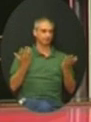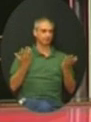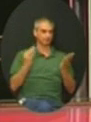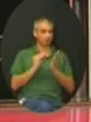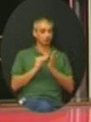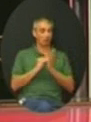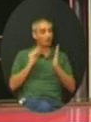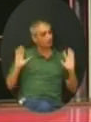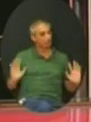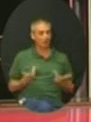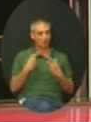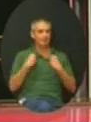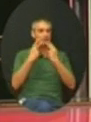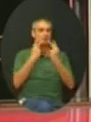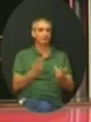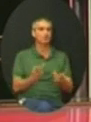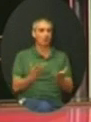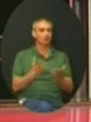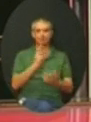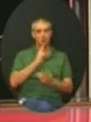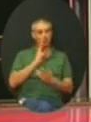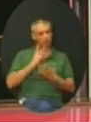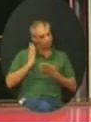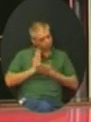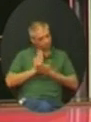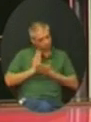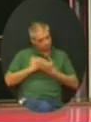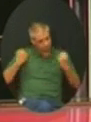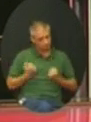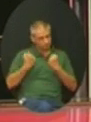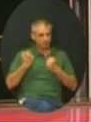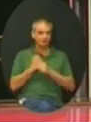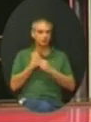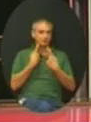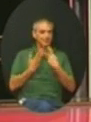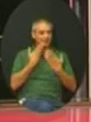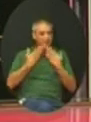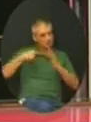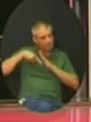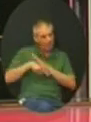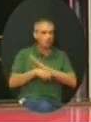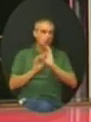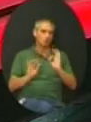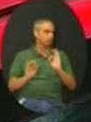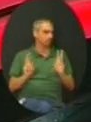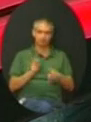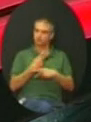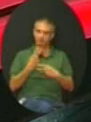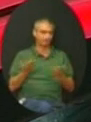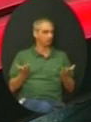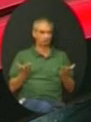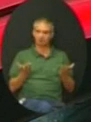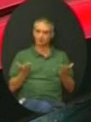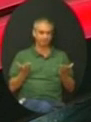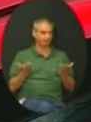צורך דחוף במתן פתרון, אם הוא לא מתאמן כל הזמן ועושה דיונים מעמיקים וכן הלאה. אתה לא יכול להתכנס...